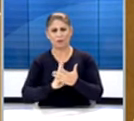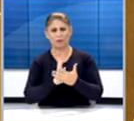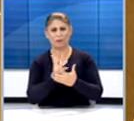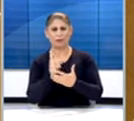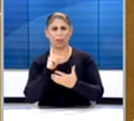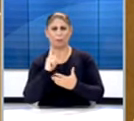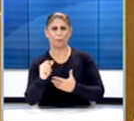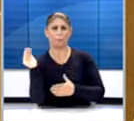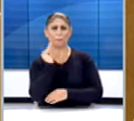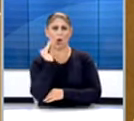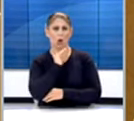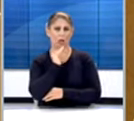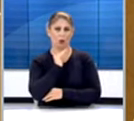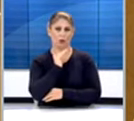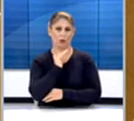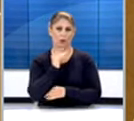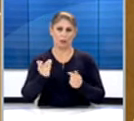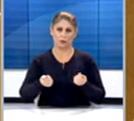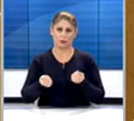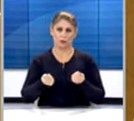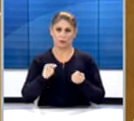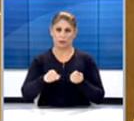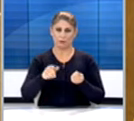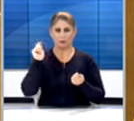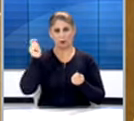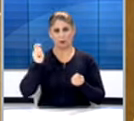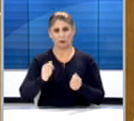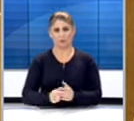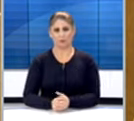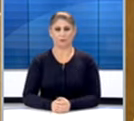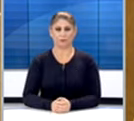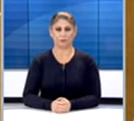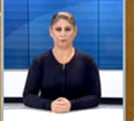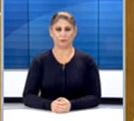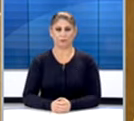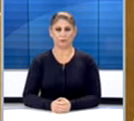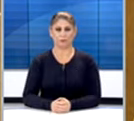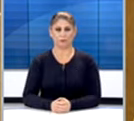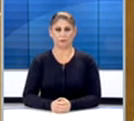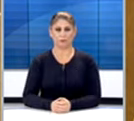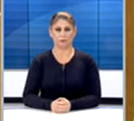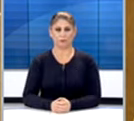την ταχύτητα υλοποίησης αυτής της πολιτικής.